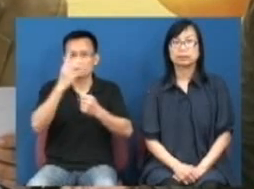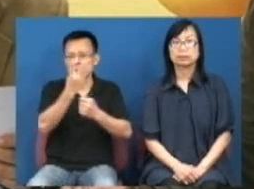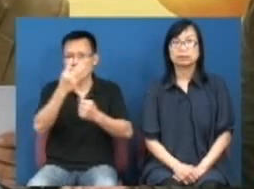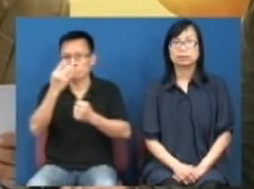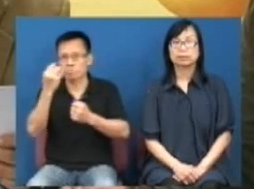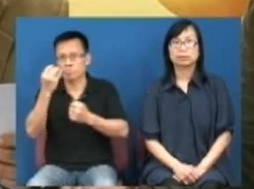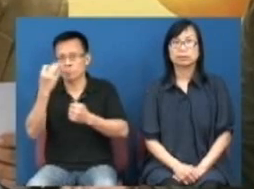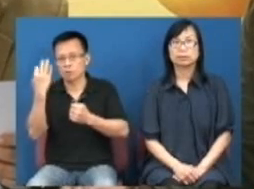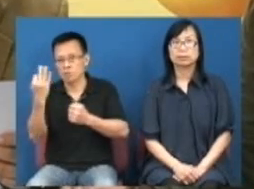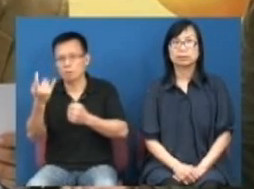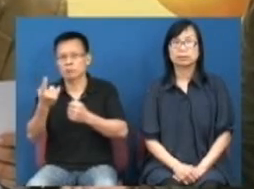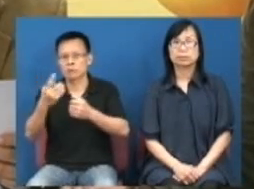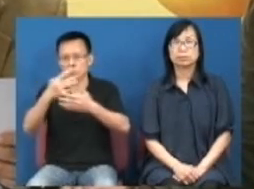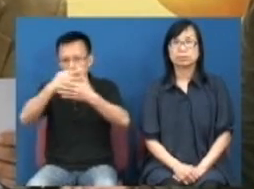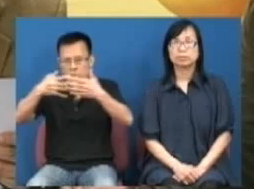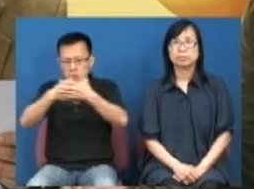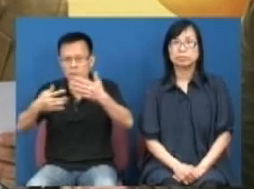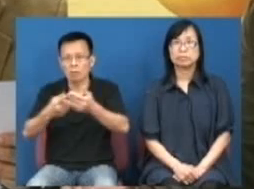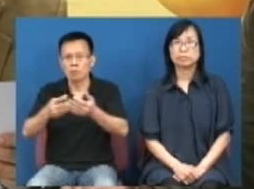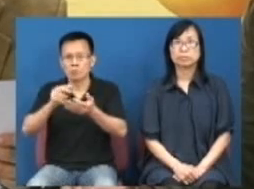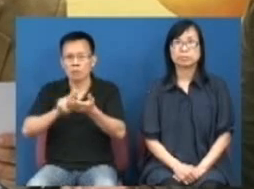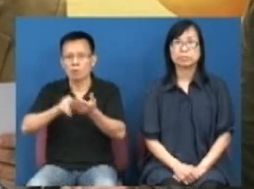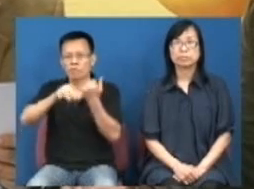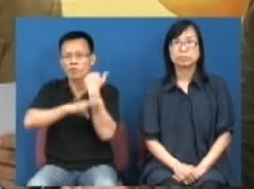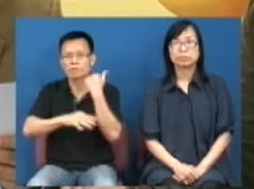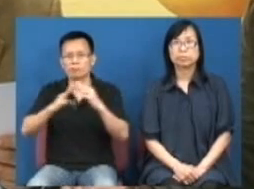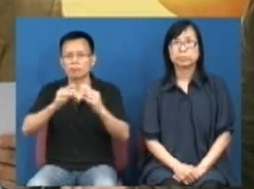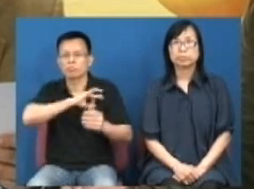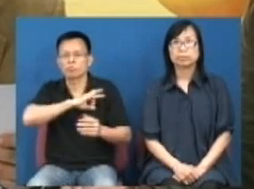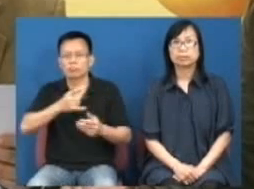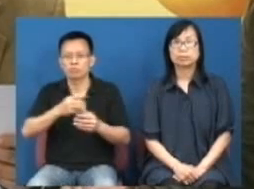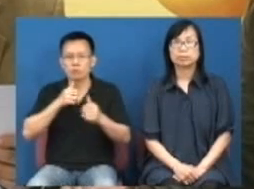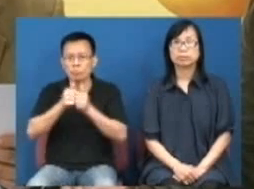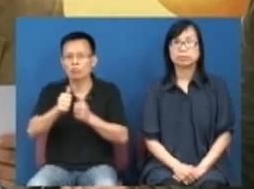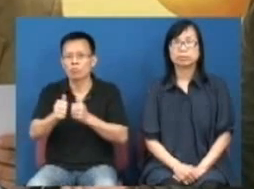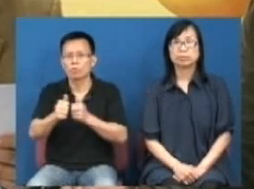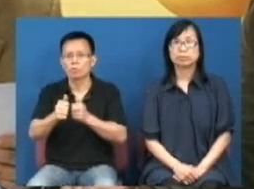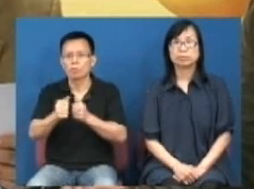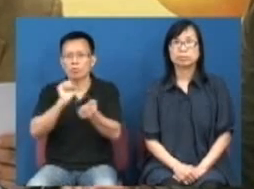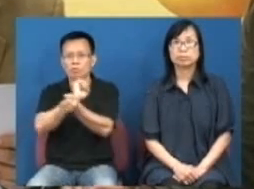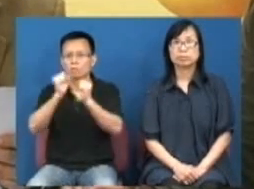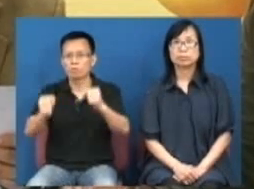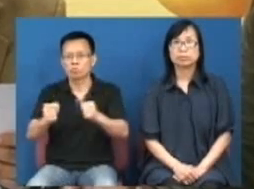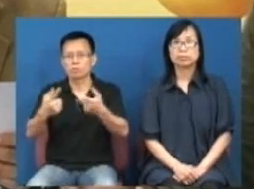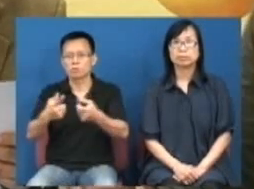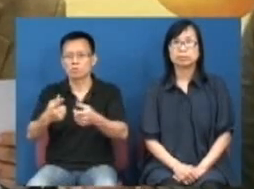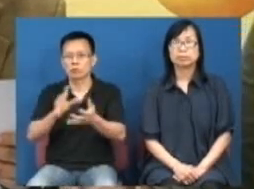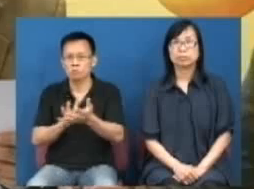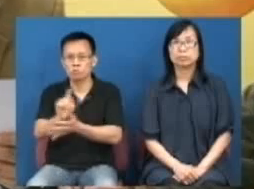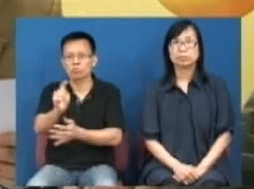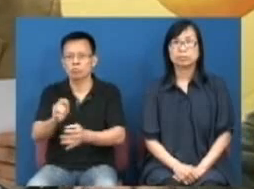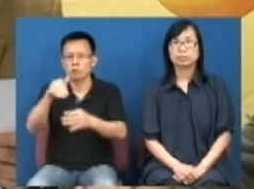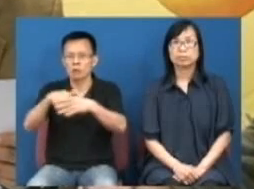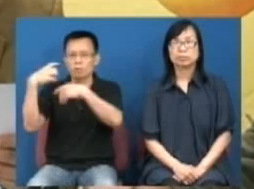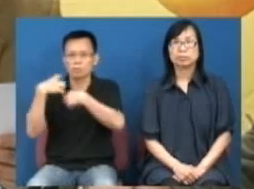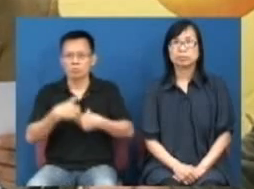43(13)嘅修訂咧，建議咧係得立法會通過，列明咧懲教署人員咧喺監獄嘅專用投票區執